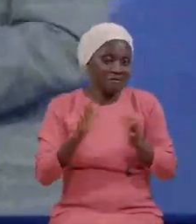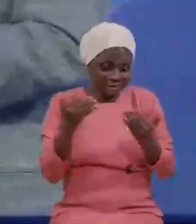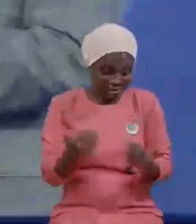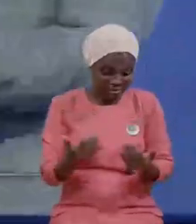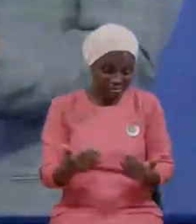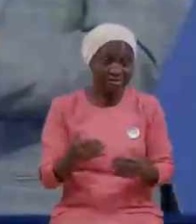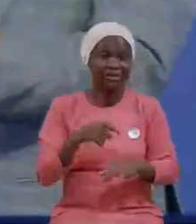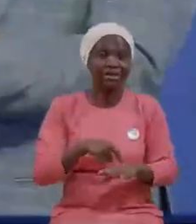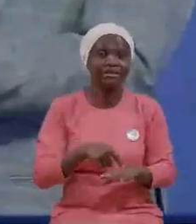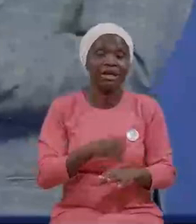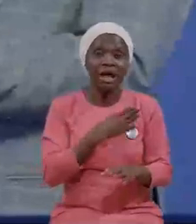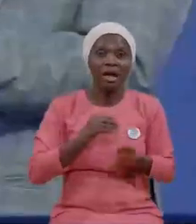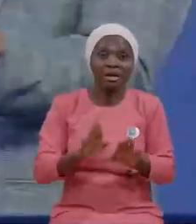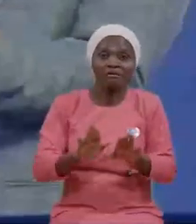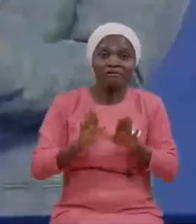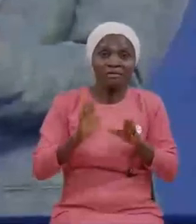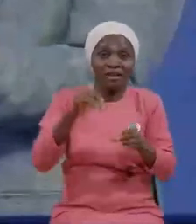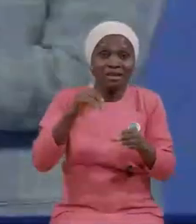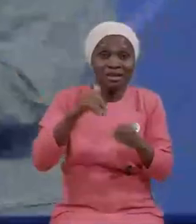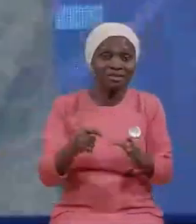et même les craintes de l'avenir.